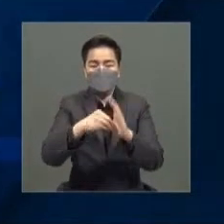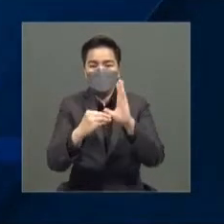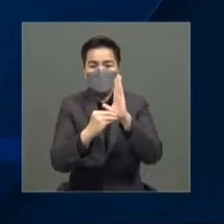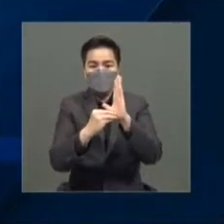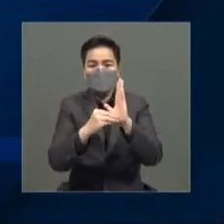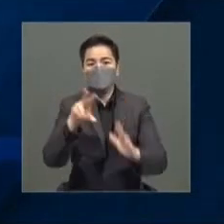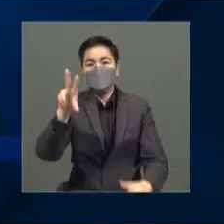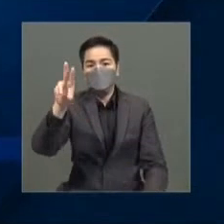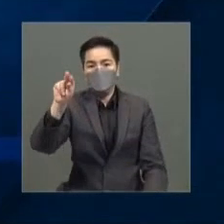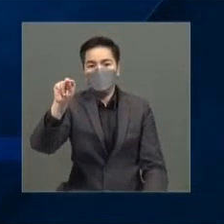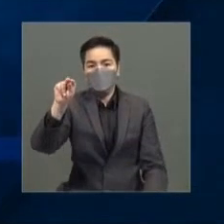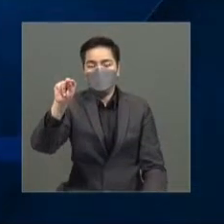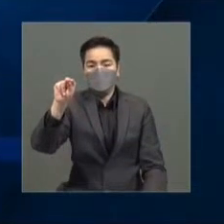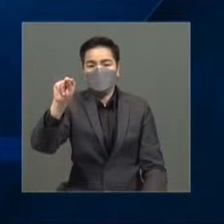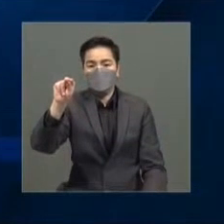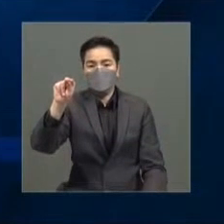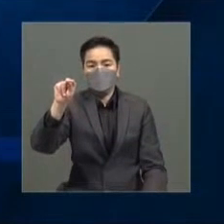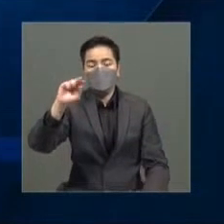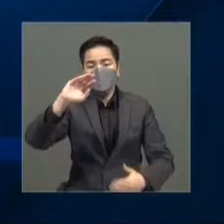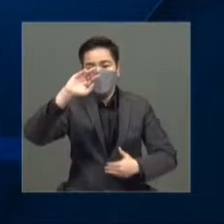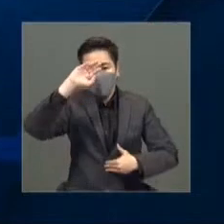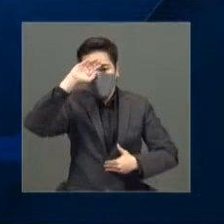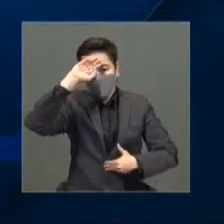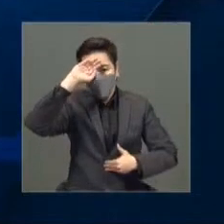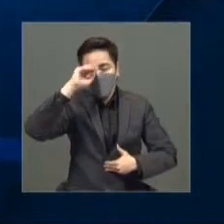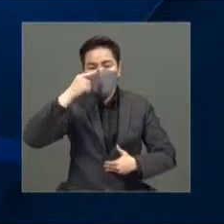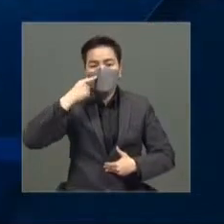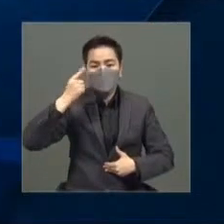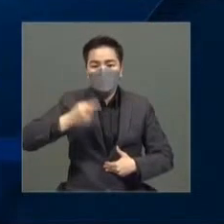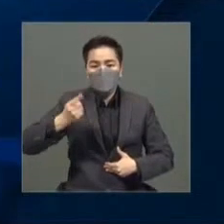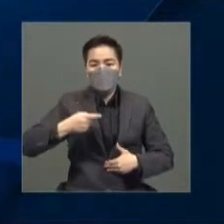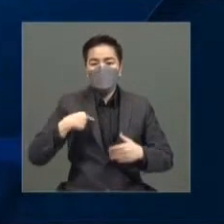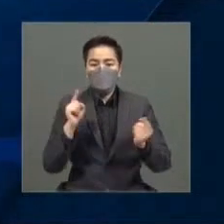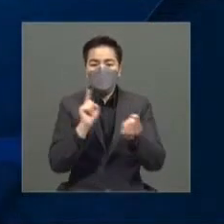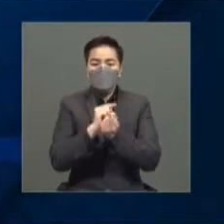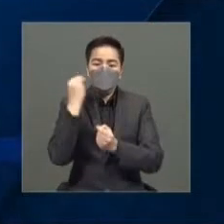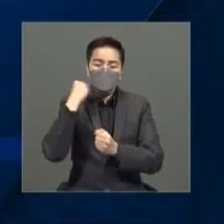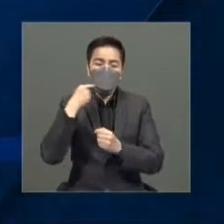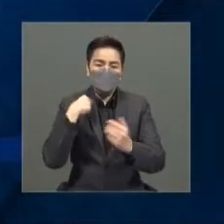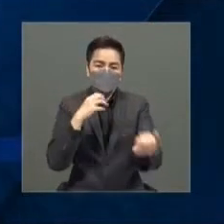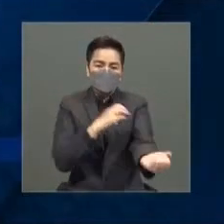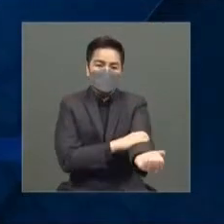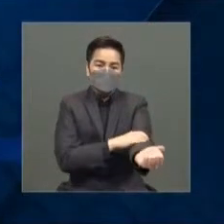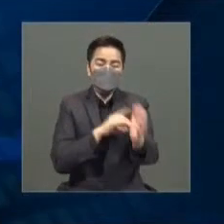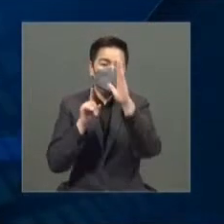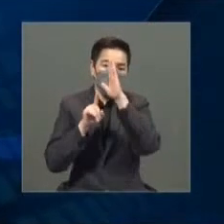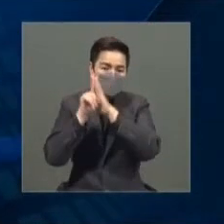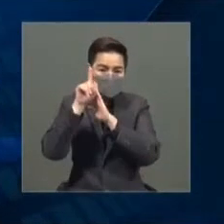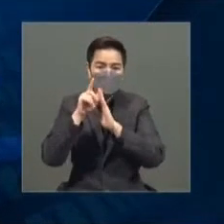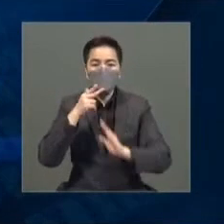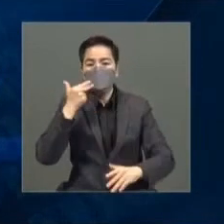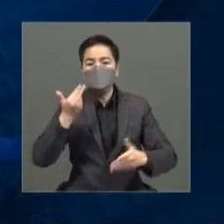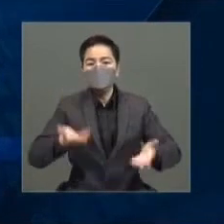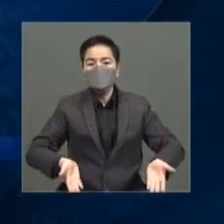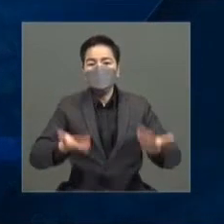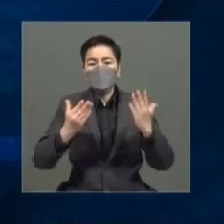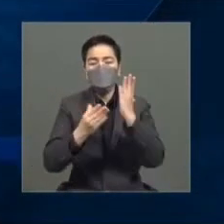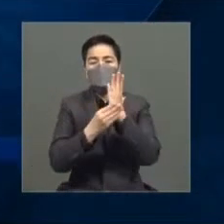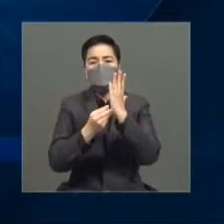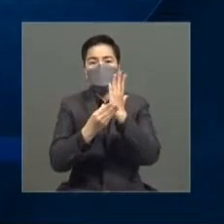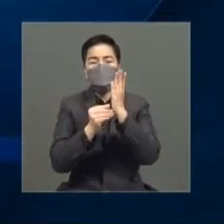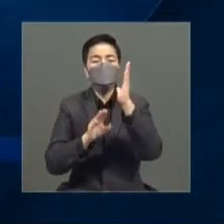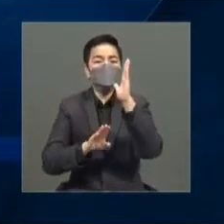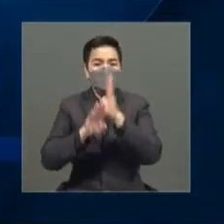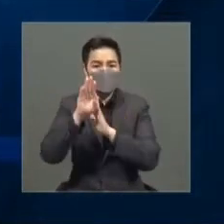ทม.30รายและโรคเรื้อรังก็ยังพบเป็นความดันโลหิตสูงเบาหวานและไขมันในเลือดสูง